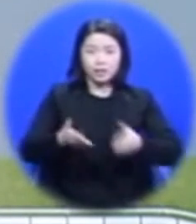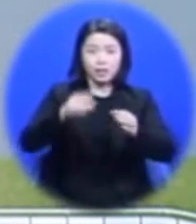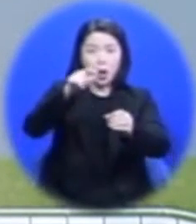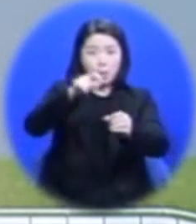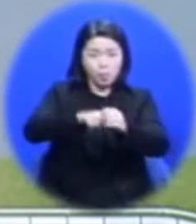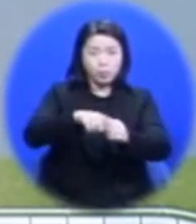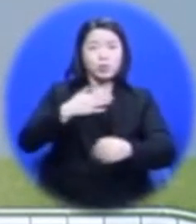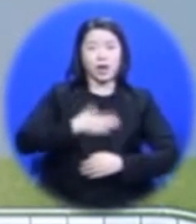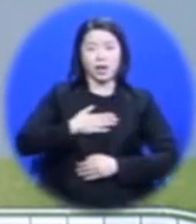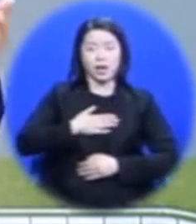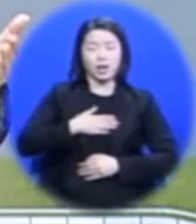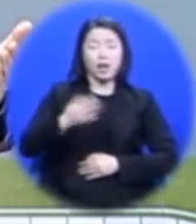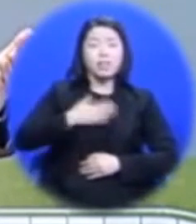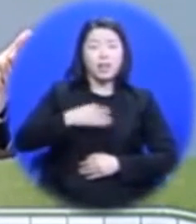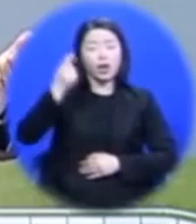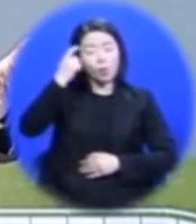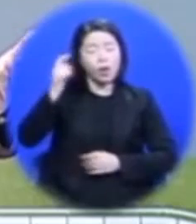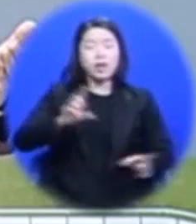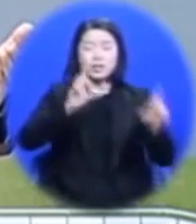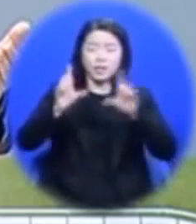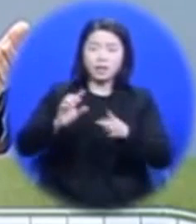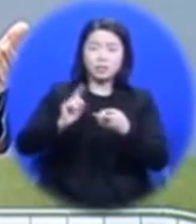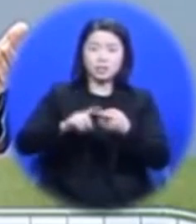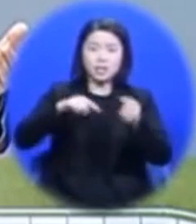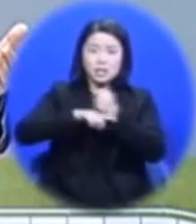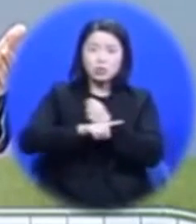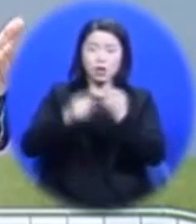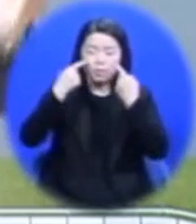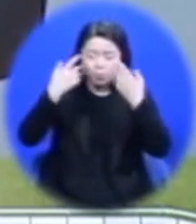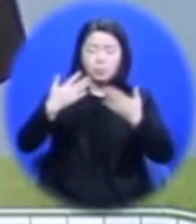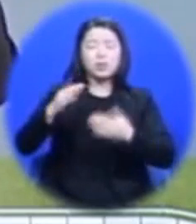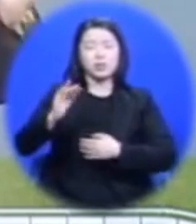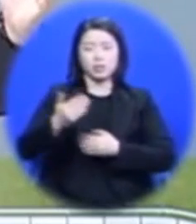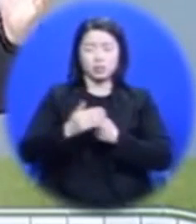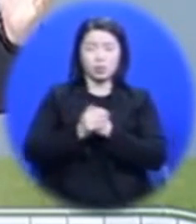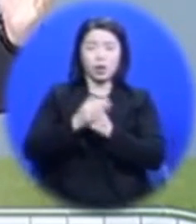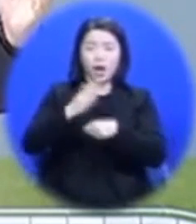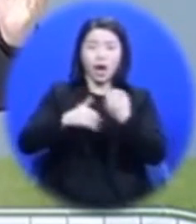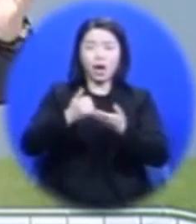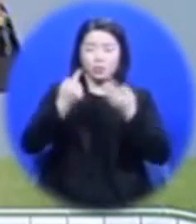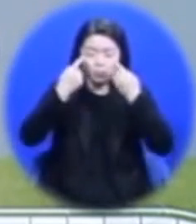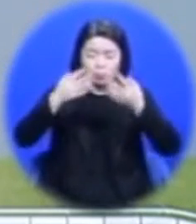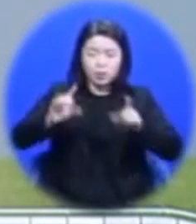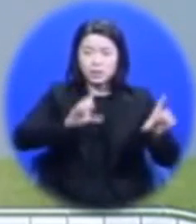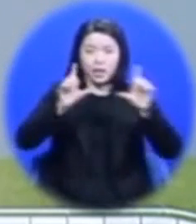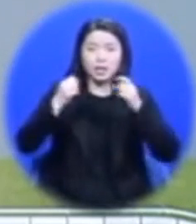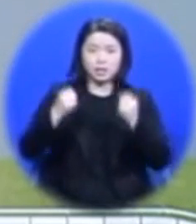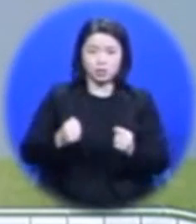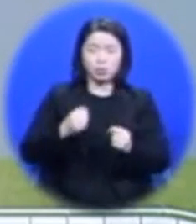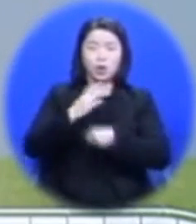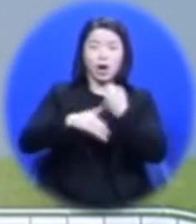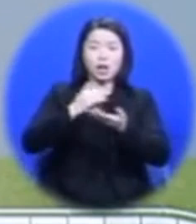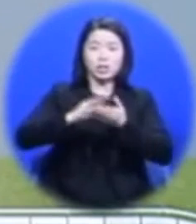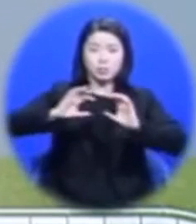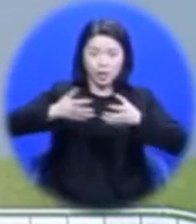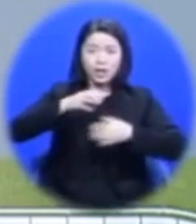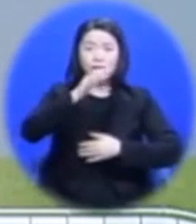되니까 내가 왜 사는지 이유가 분명해졌어요. 하나님은 분명히 살아계시고 하나님의 나라가